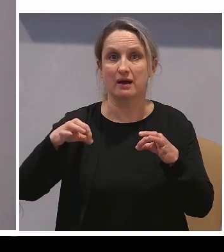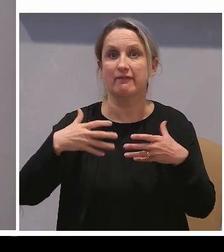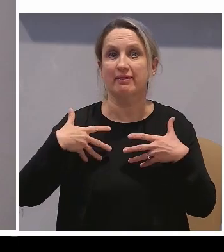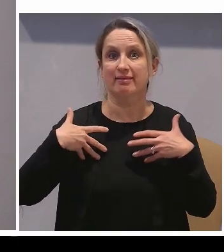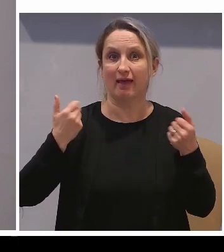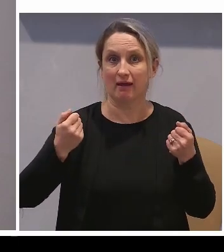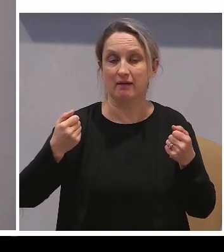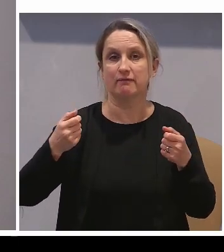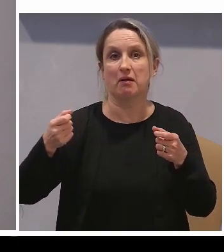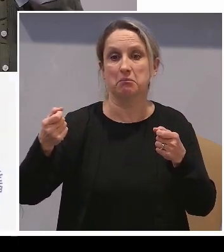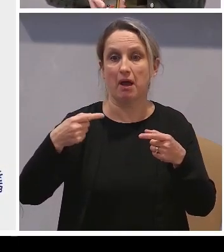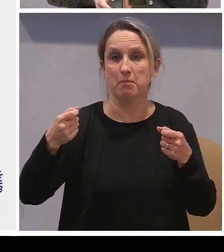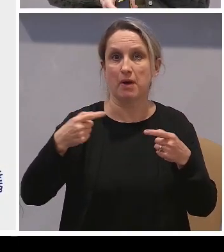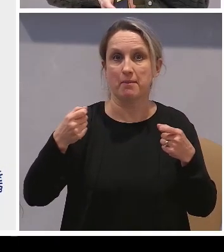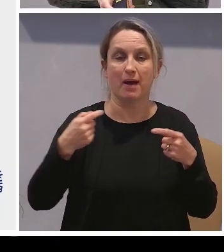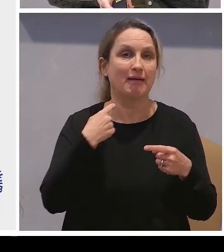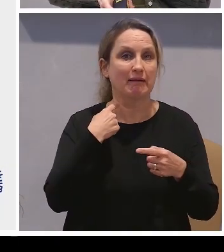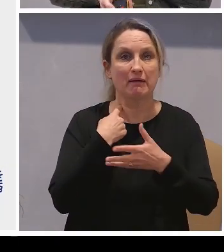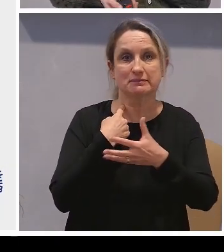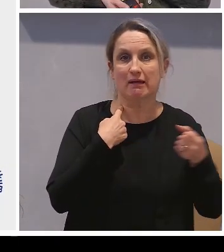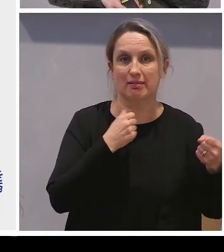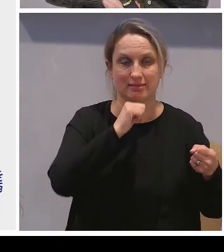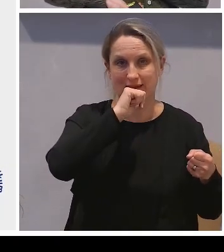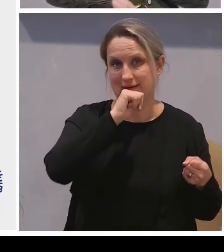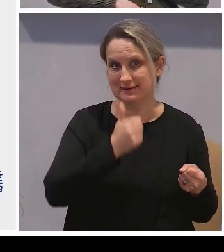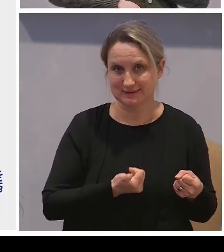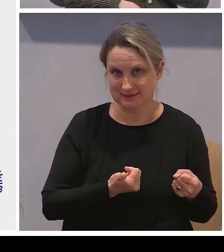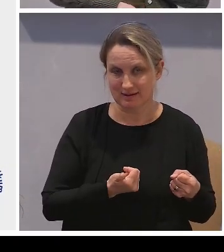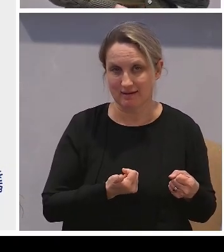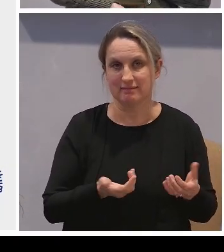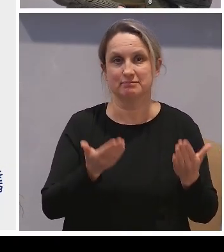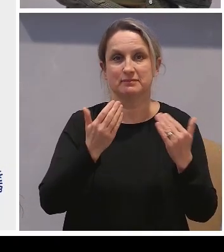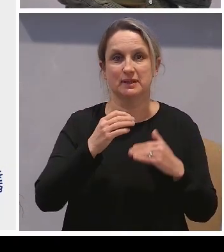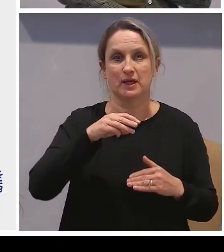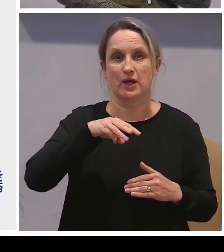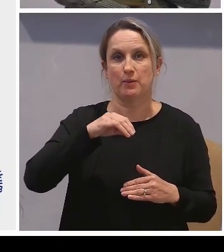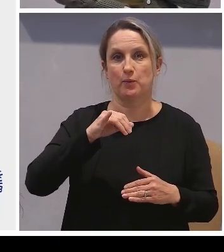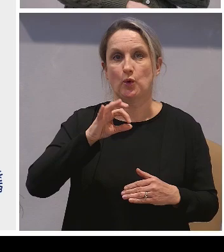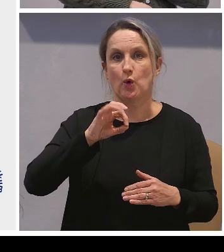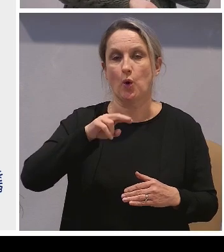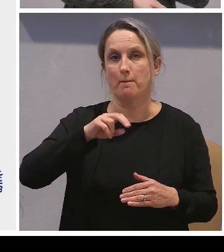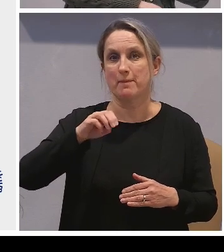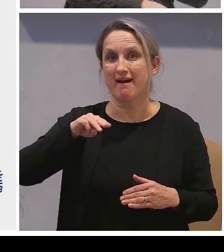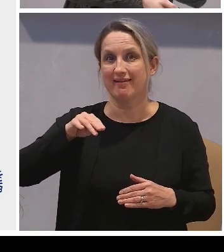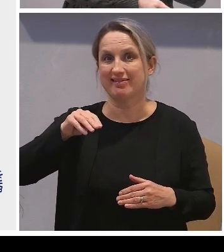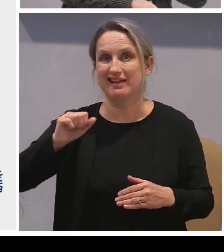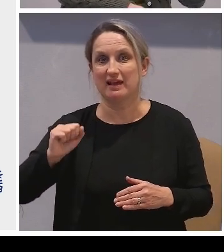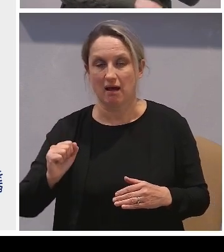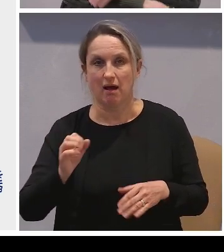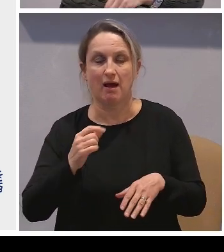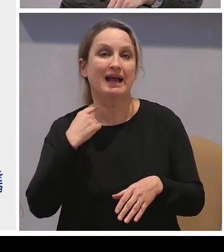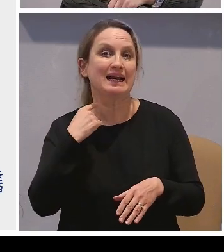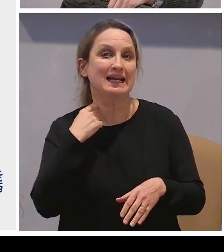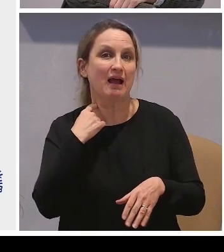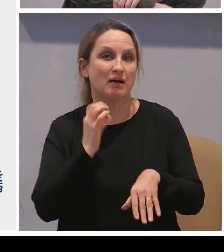nerve reaktsioon. passes on the Ja signal, siis but the müopaatia muscle ehk is unable lihashaigus. to receive it. Ja nüüd and myopathy, which is a muscle ehk siis disorder.